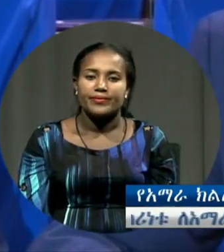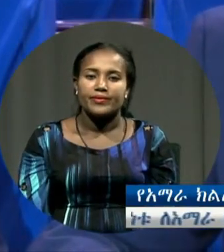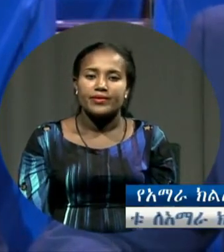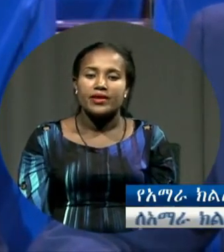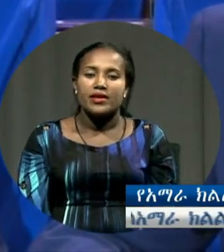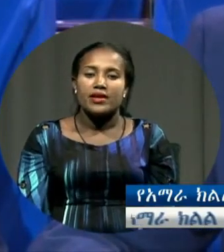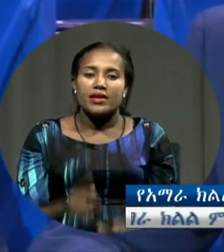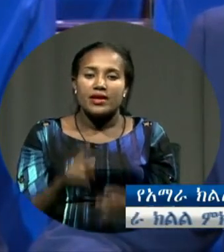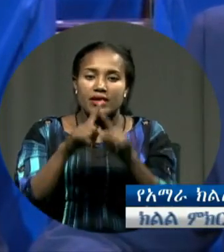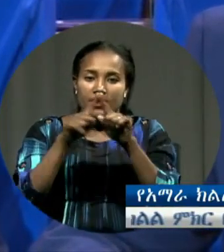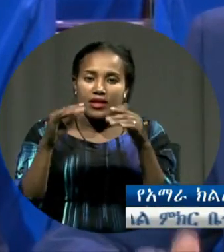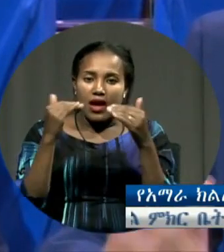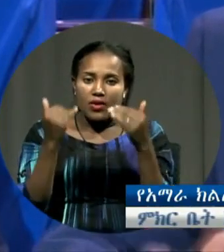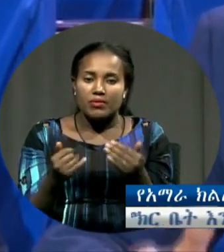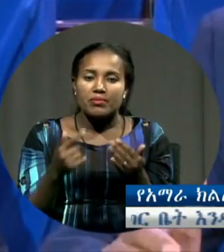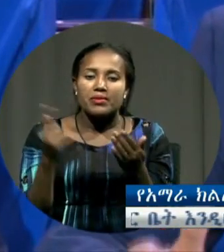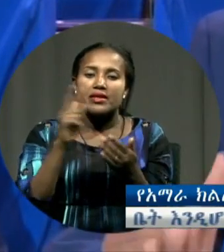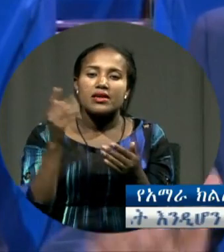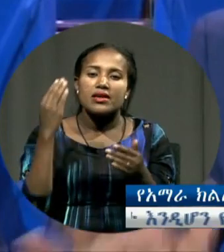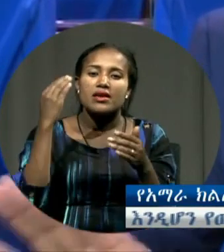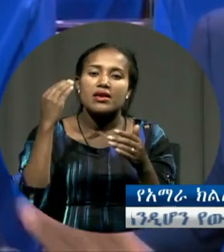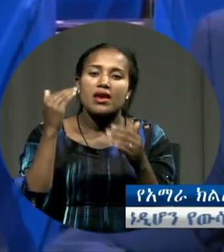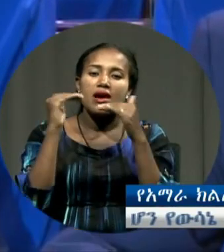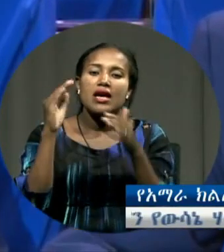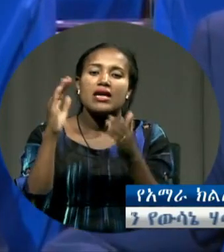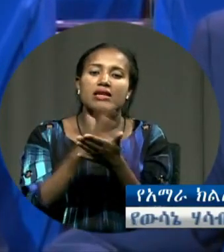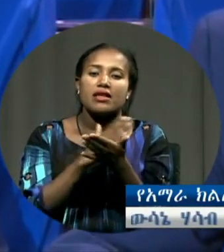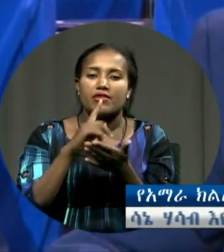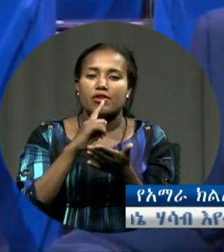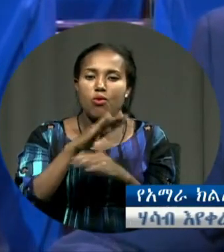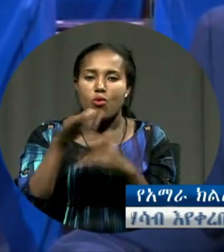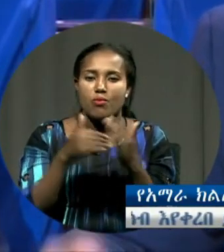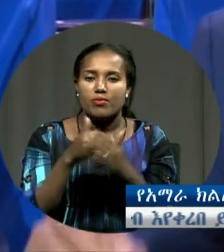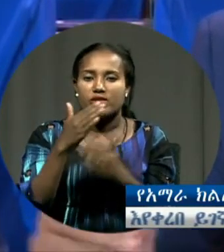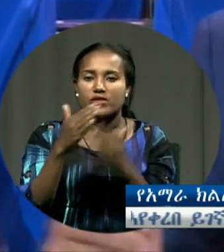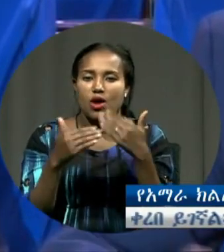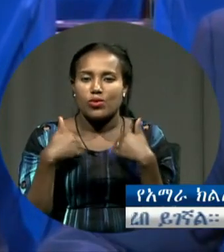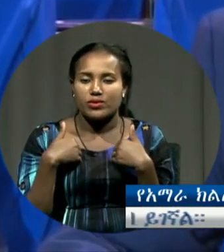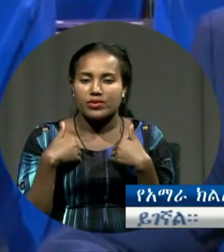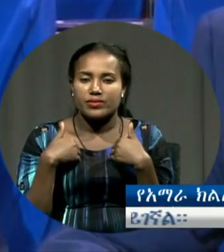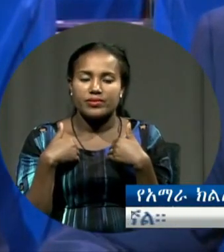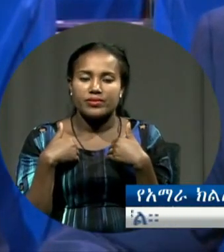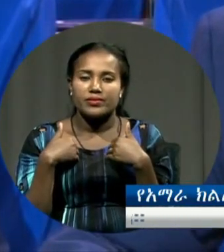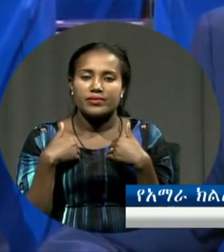የሆነ ግን አሁንም ምን ያህል ኢንክሉሲቭ ነው? ምን ያህል አሳታፊ ነው? በሁሉም ደረጃ ያሉትን